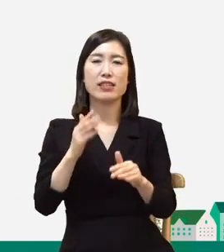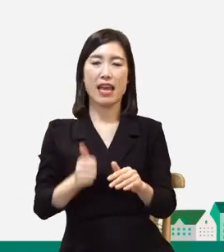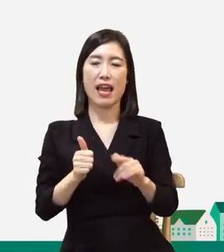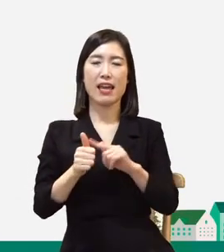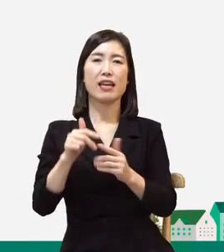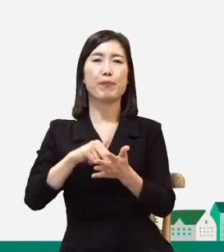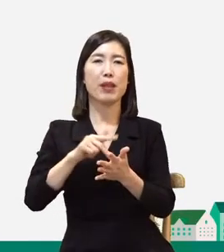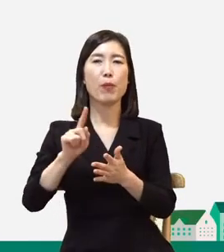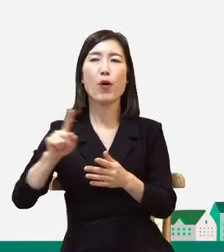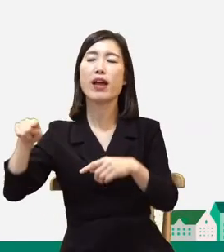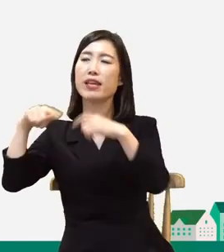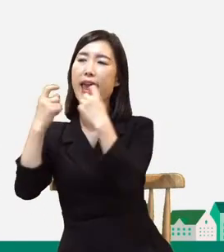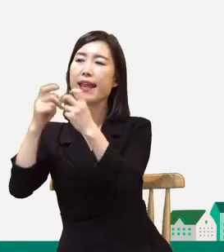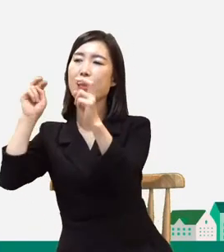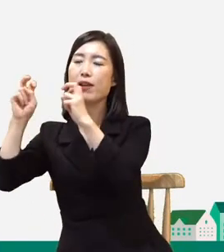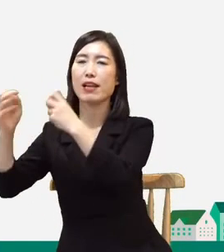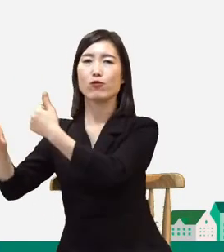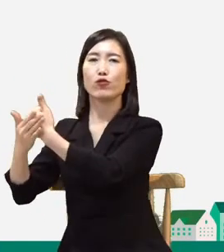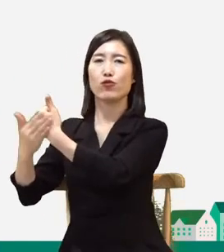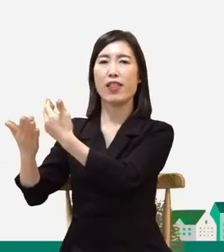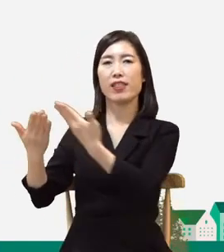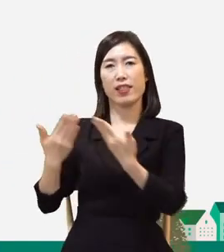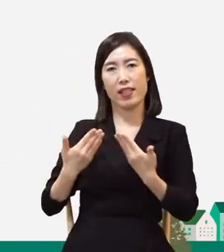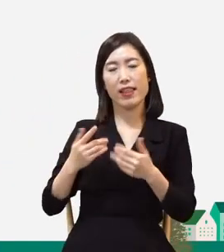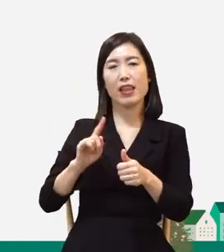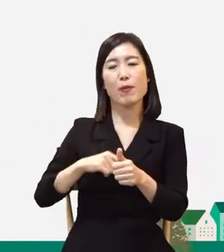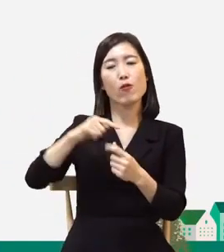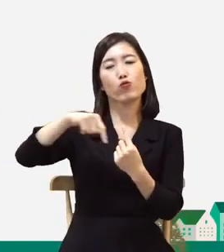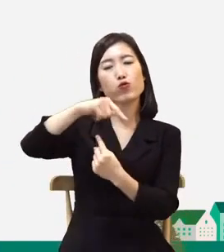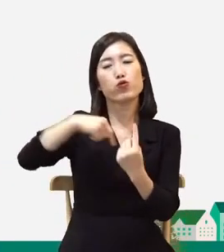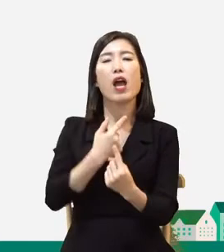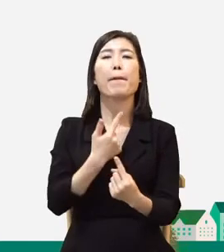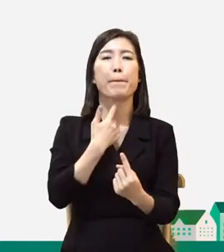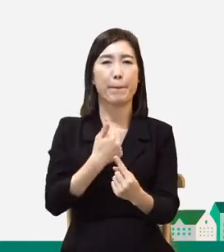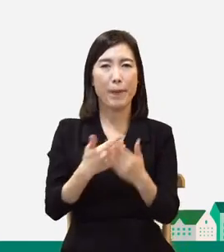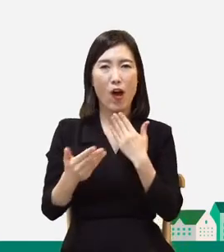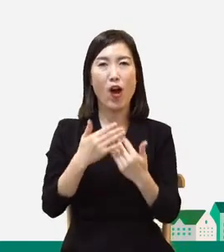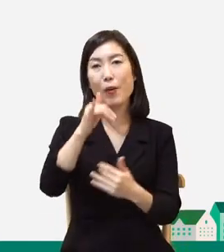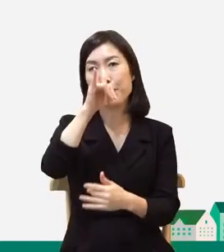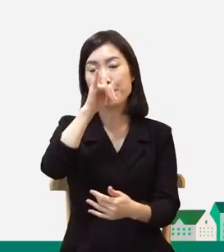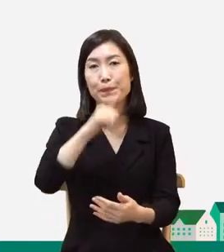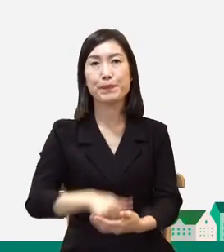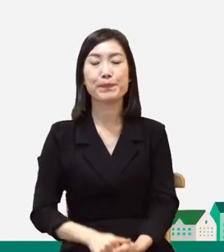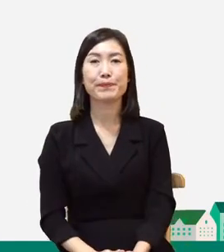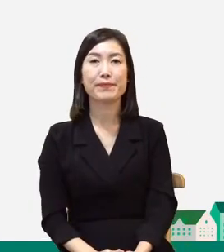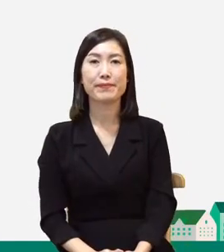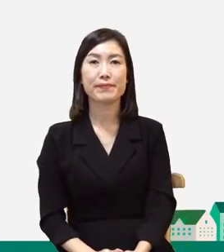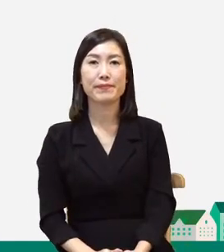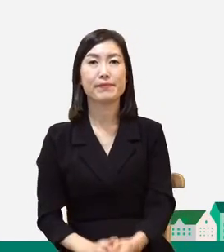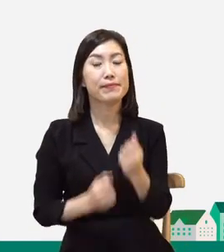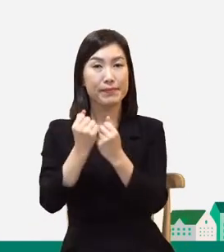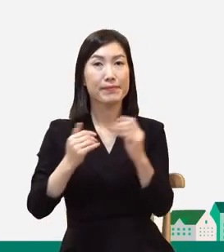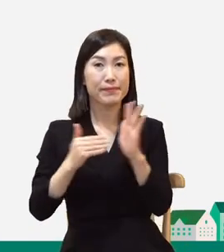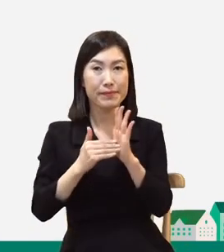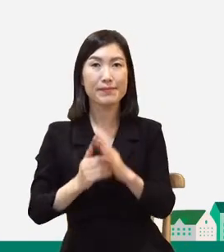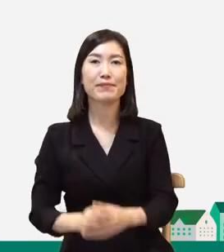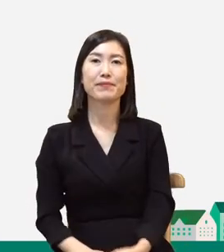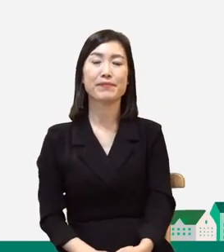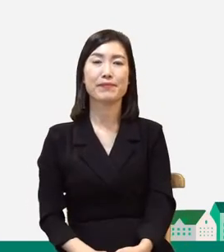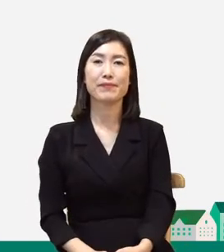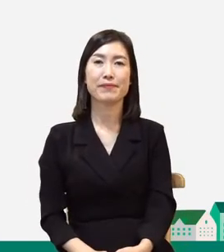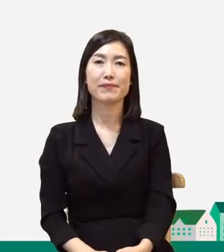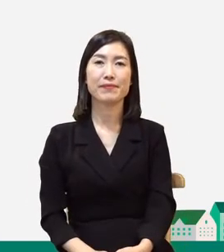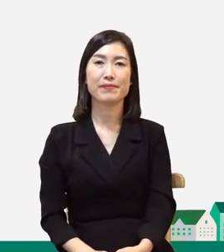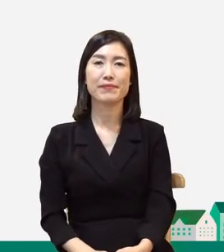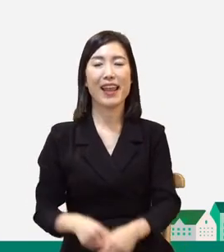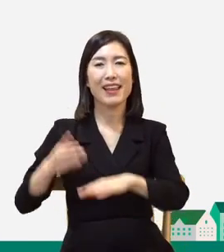주택, 민간 기업의 후원을 받아갖고 운영을 했었던 경험이 있습니다. 이상입니다. 아,